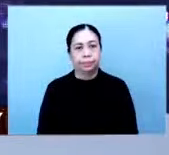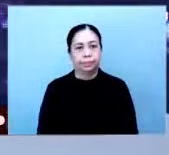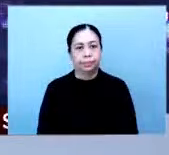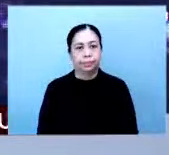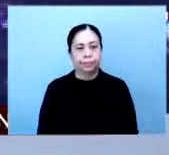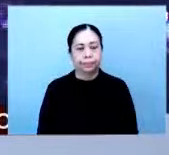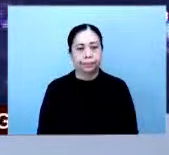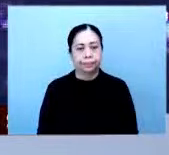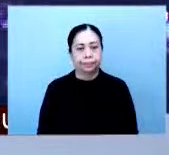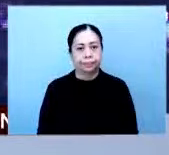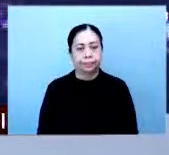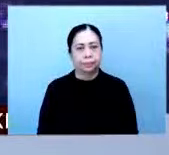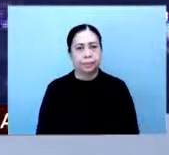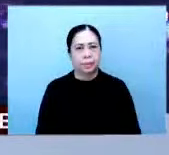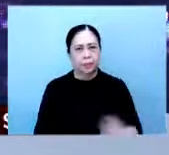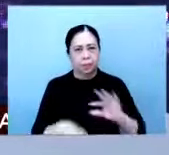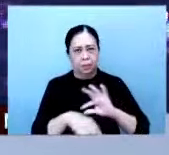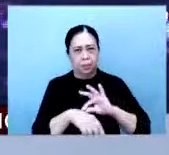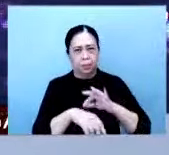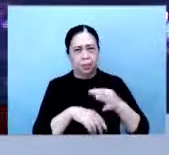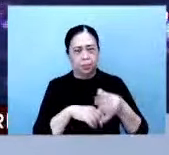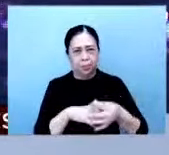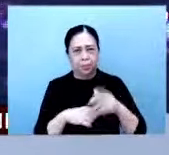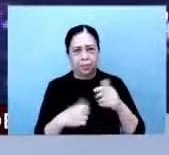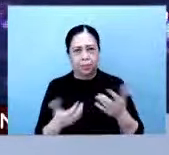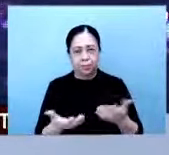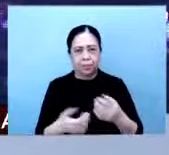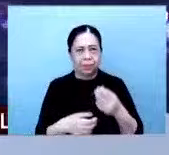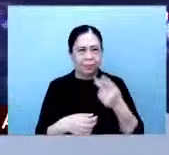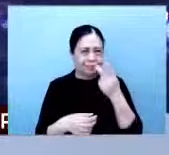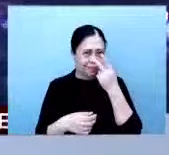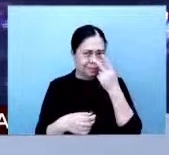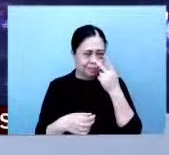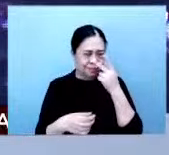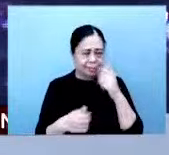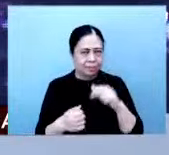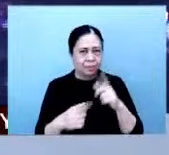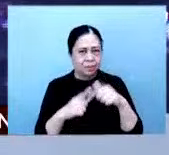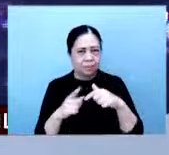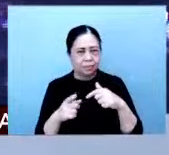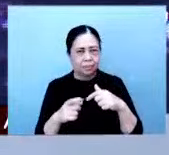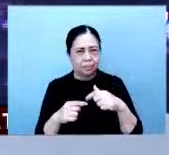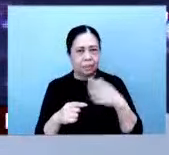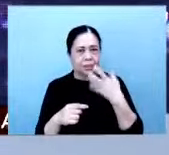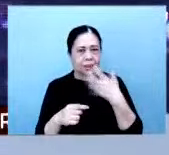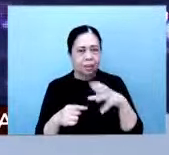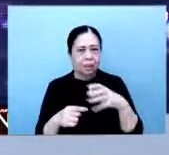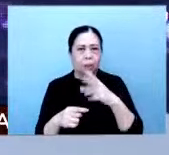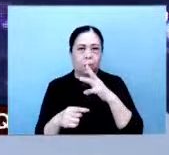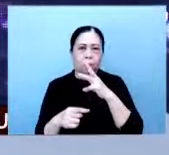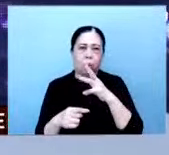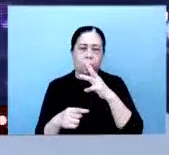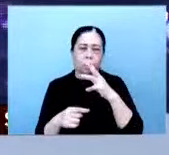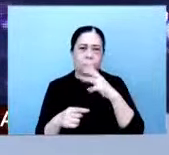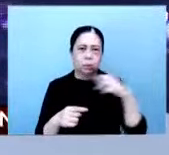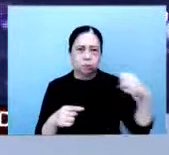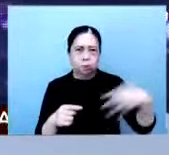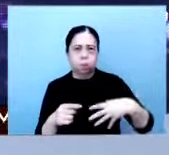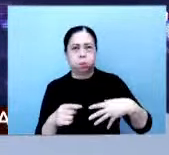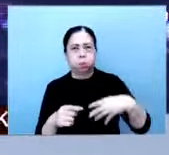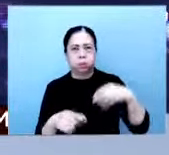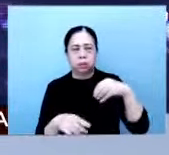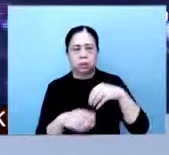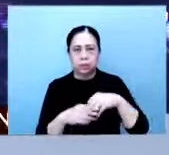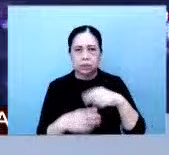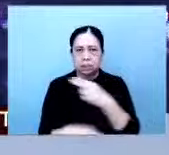nalapnos ang ari ng isang bata sa Quezon City matapos siyang mabanan ng mainit na tubig sa loob mismo ng